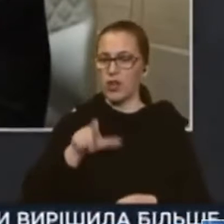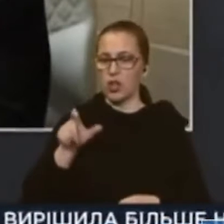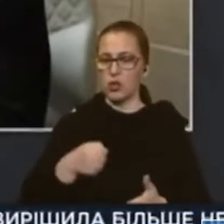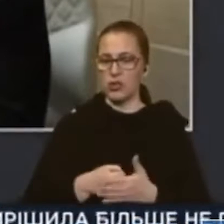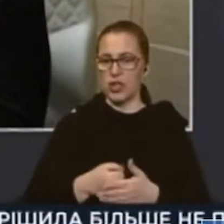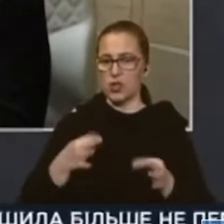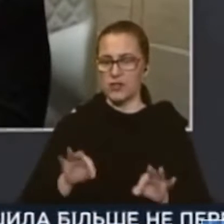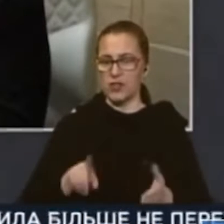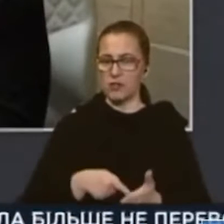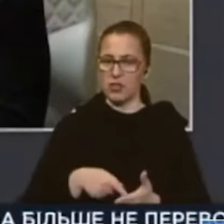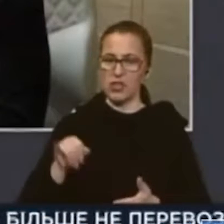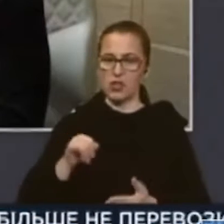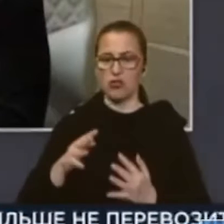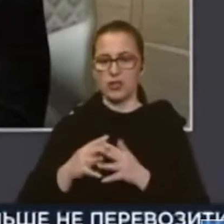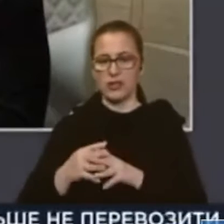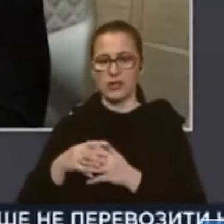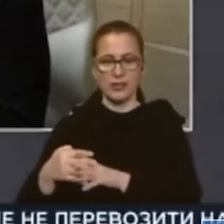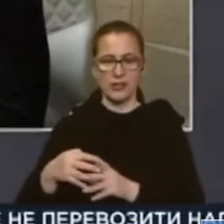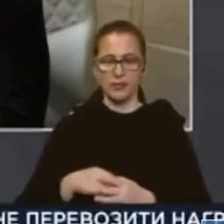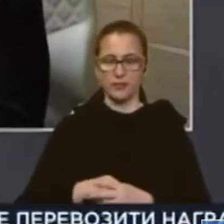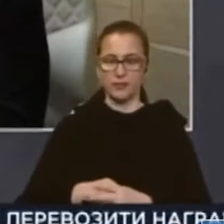до звільнених містечок і сіл?